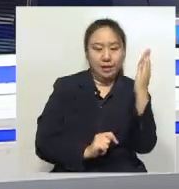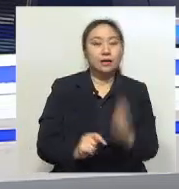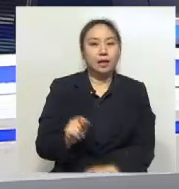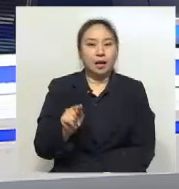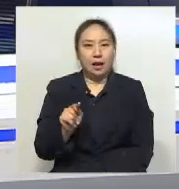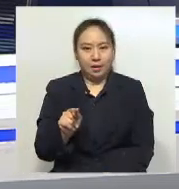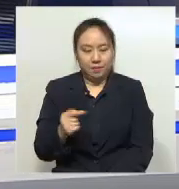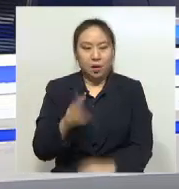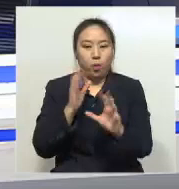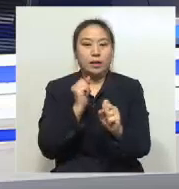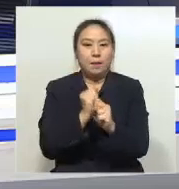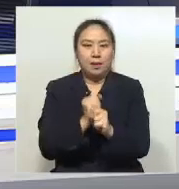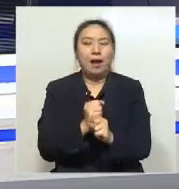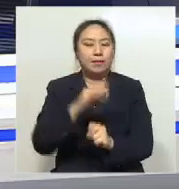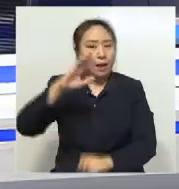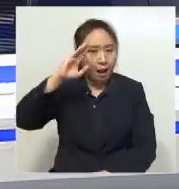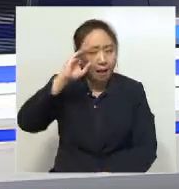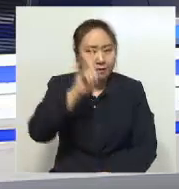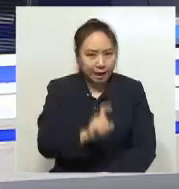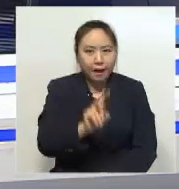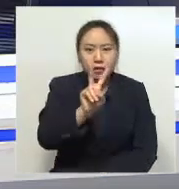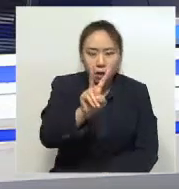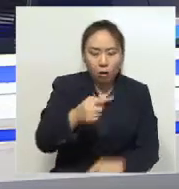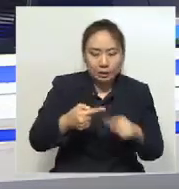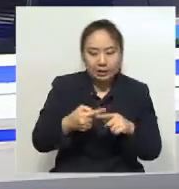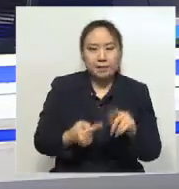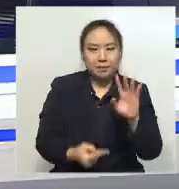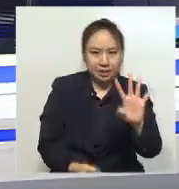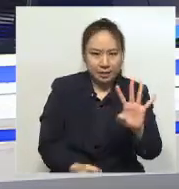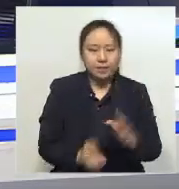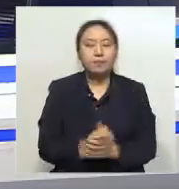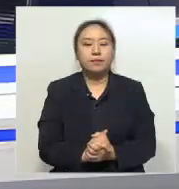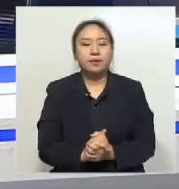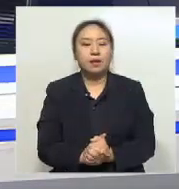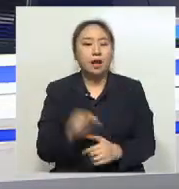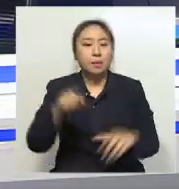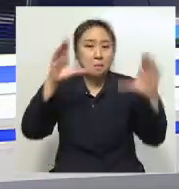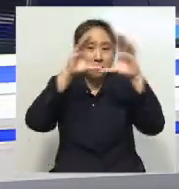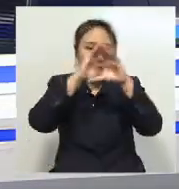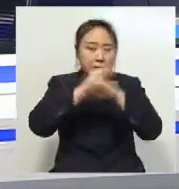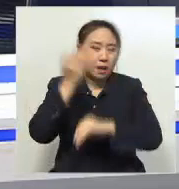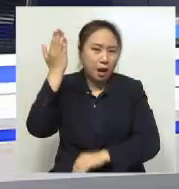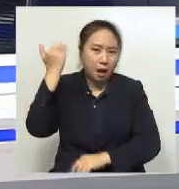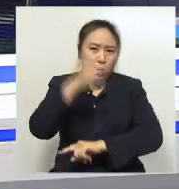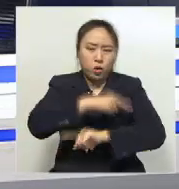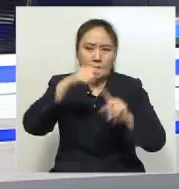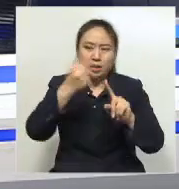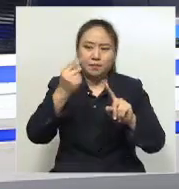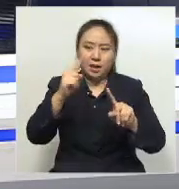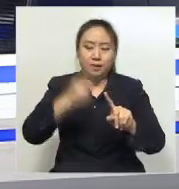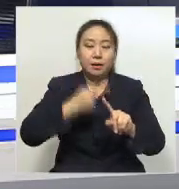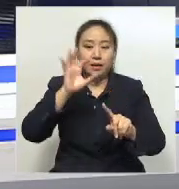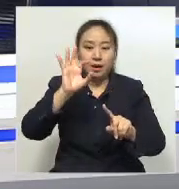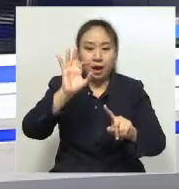ดขึ้นทำให้เจ้าหน้าที่เสียชีวิต2นายแล้วก็บาดเจ็บ4นายเหตุการณ์นี้เกิดขึ้นเมื่อช่วงกลางดึกของวันที่11กันยายน